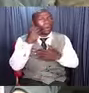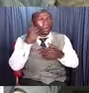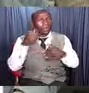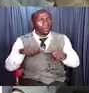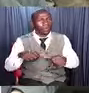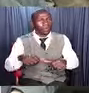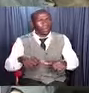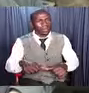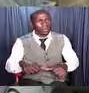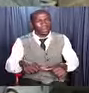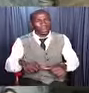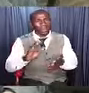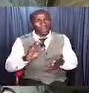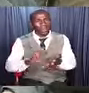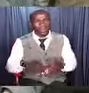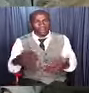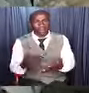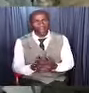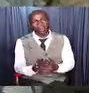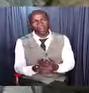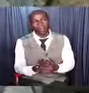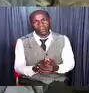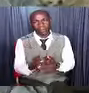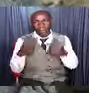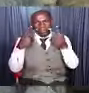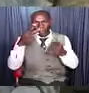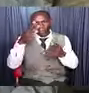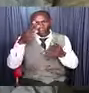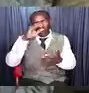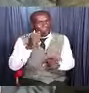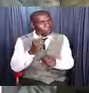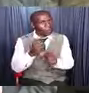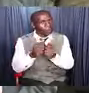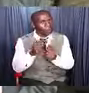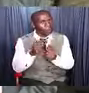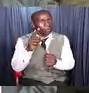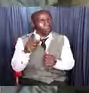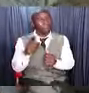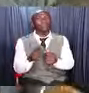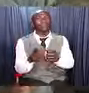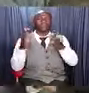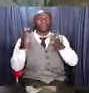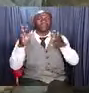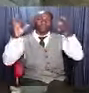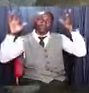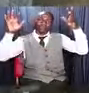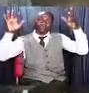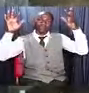that remains. Hallelujah. Hallelujah. Na utaona Mungu anafanya. And you'll see God manifesting.